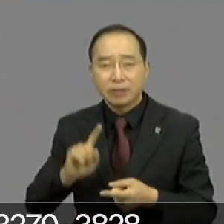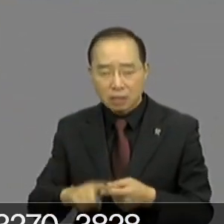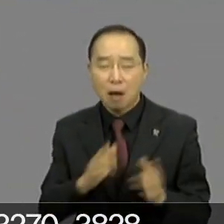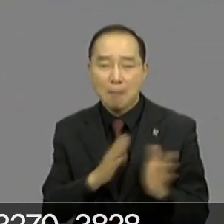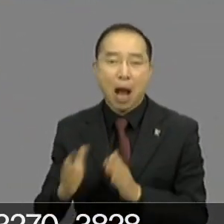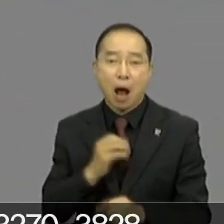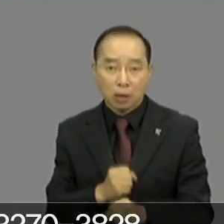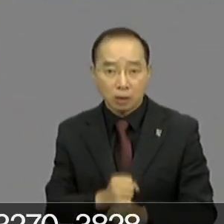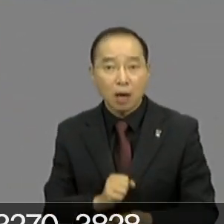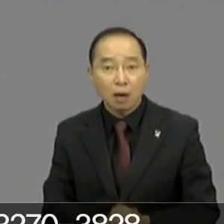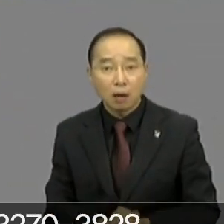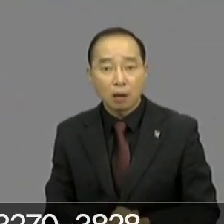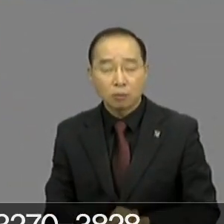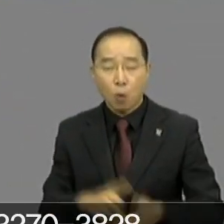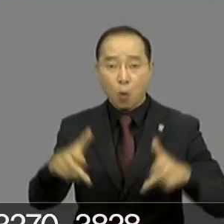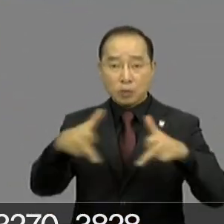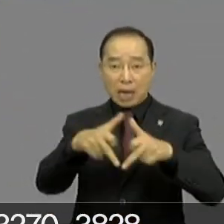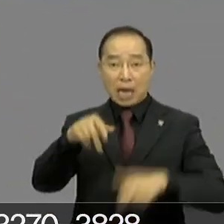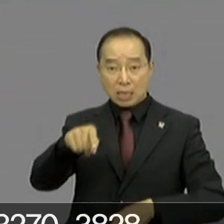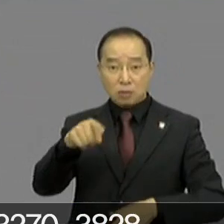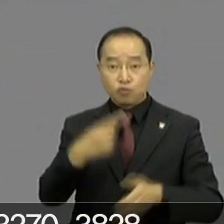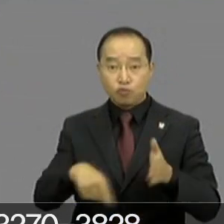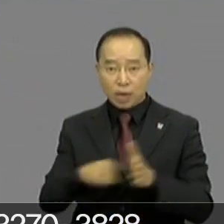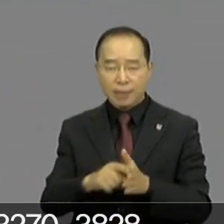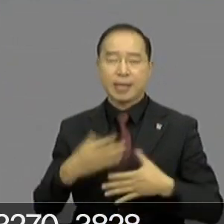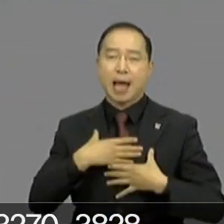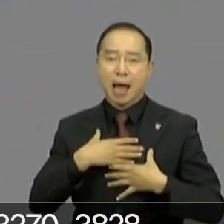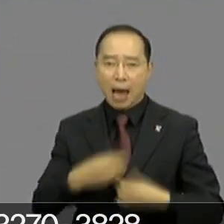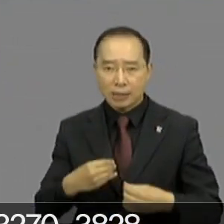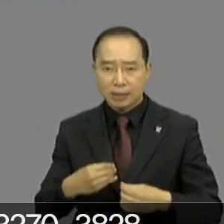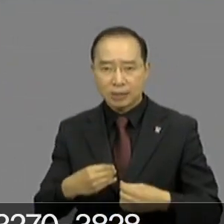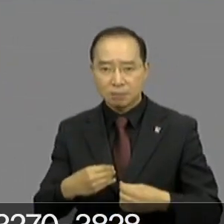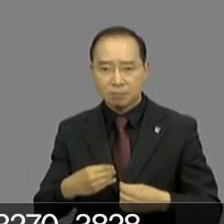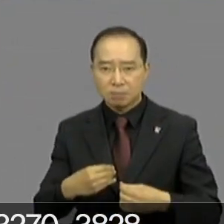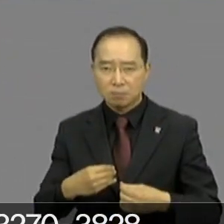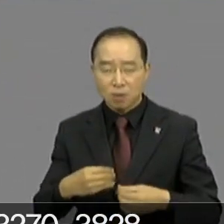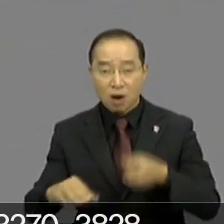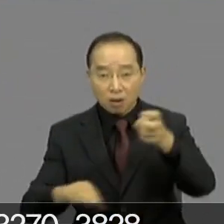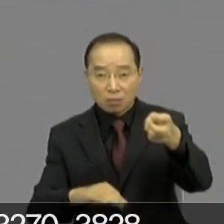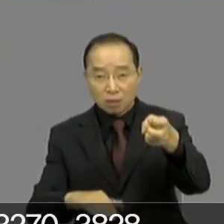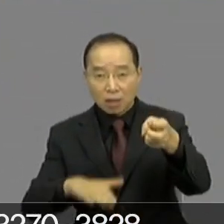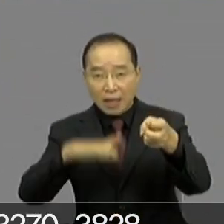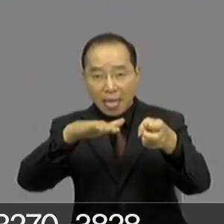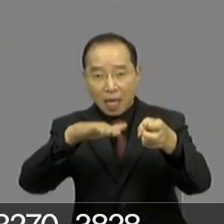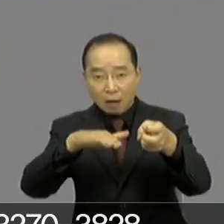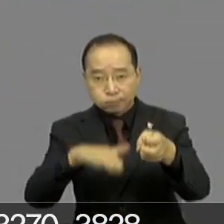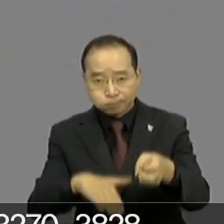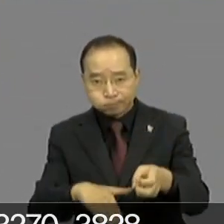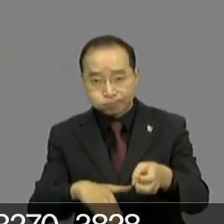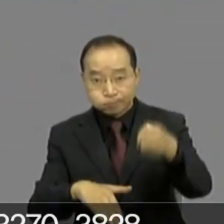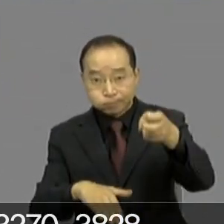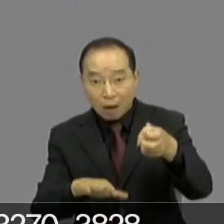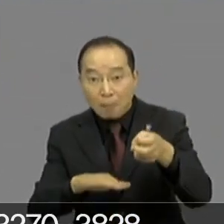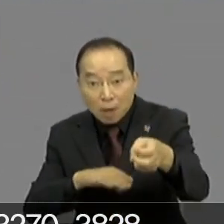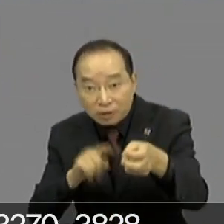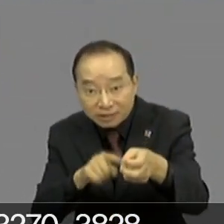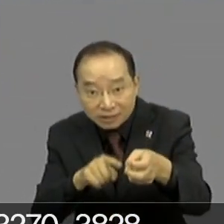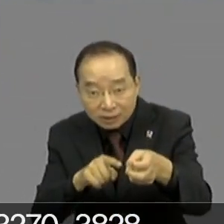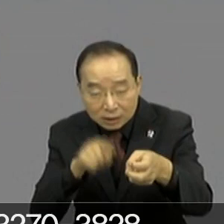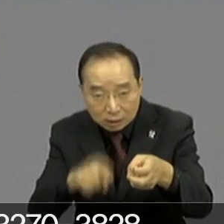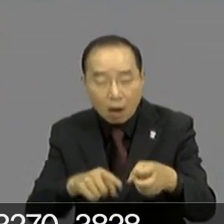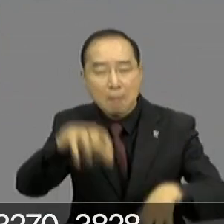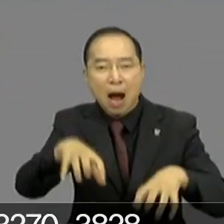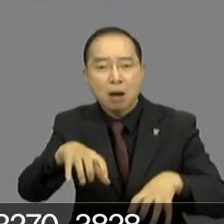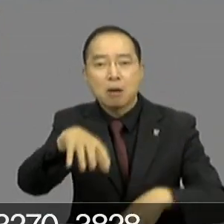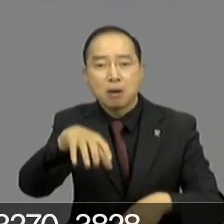마련하겠다 또 장애인은 위한 안심 저상버스를 어 마을버스 에다가 제공하겠다 지금 이제